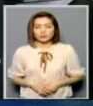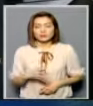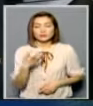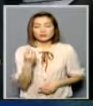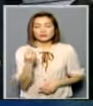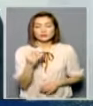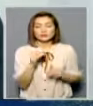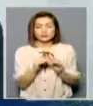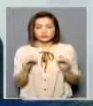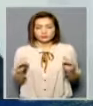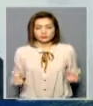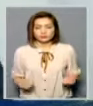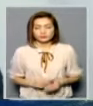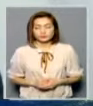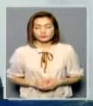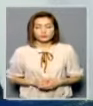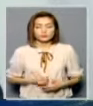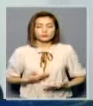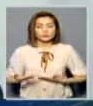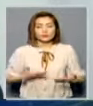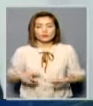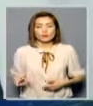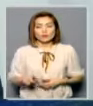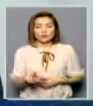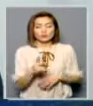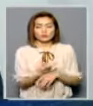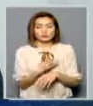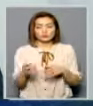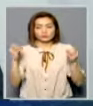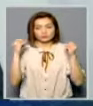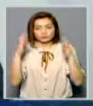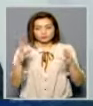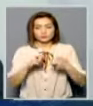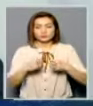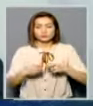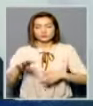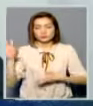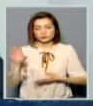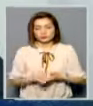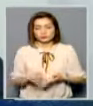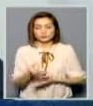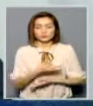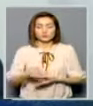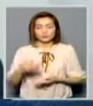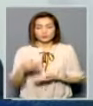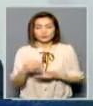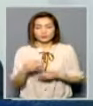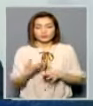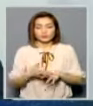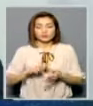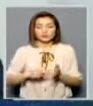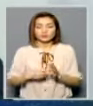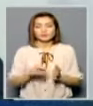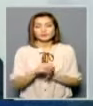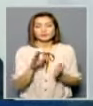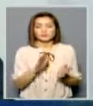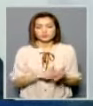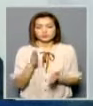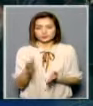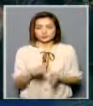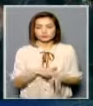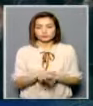мына балабақша, жаяу жүргінші жолын салу, түнгі көше жарық жүргізу мәселелері округтің әлеуметтік экономикалық даму жоспарына енгізілген,